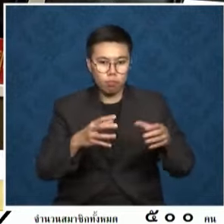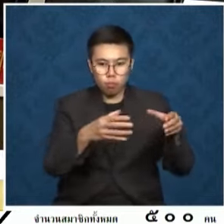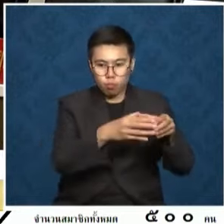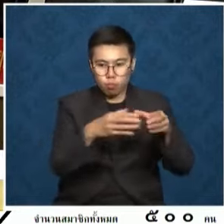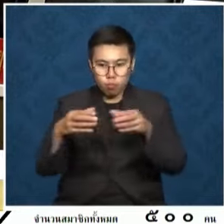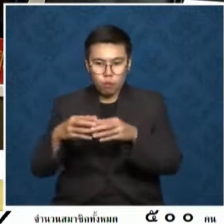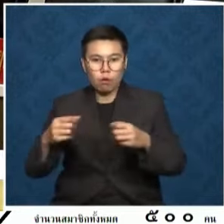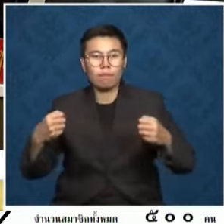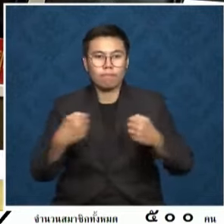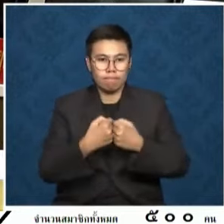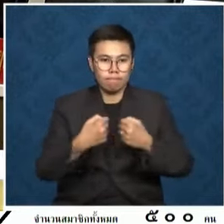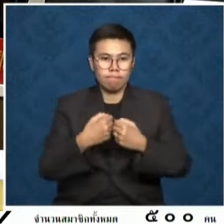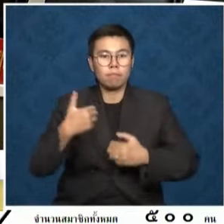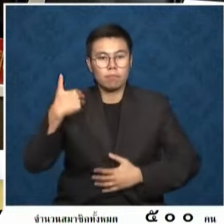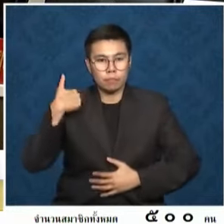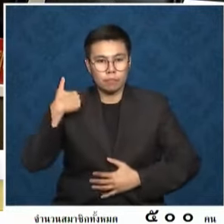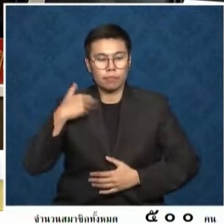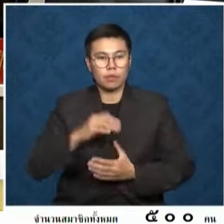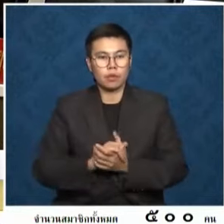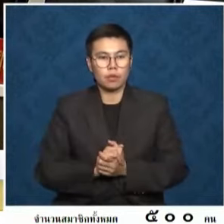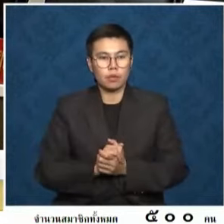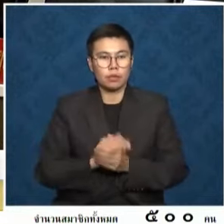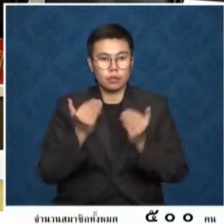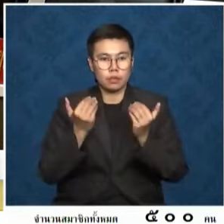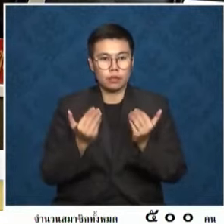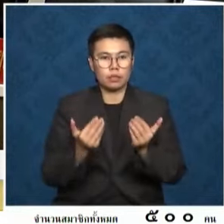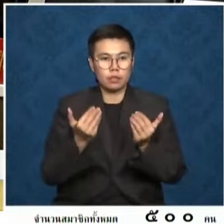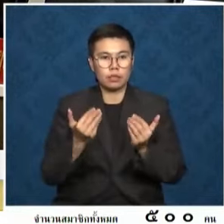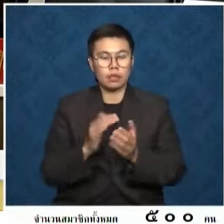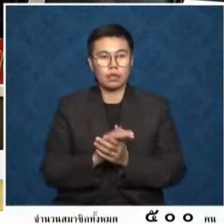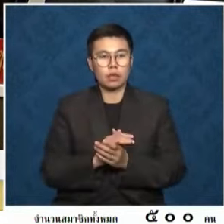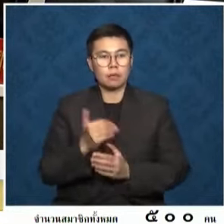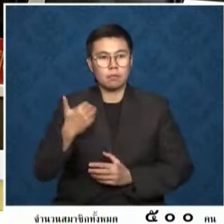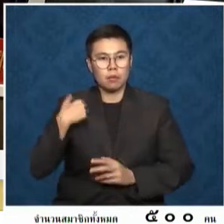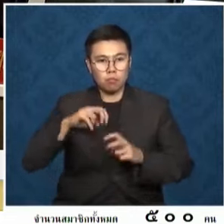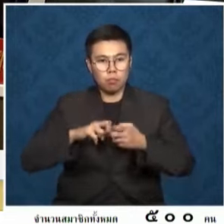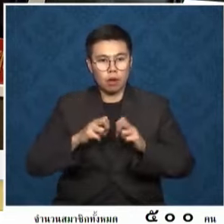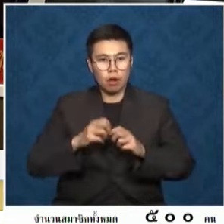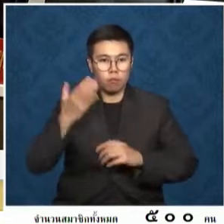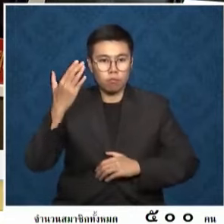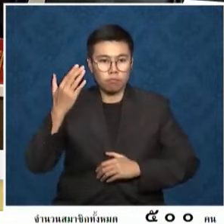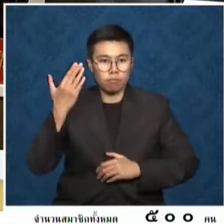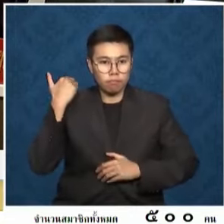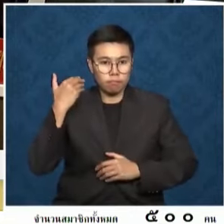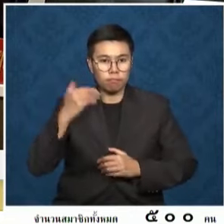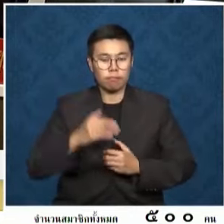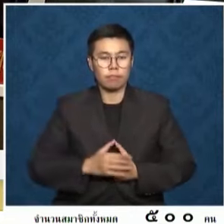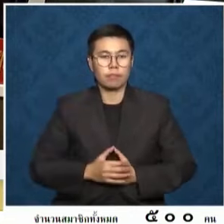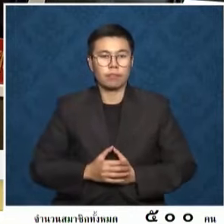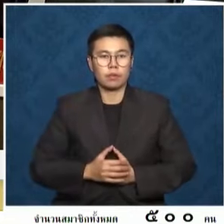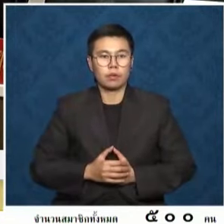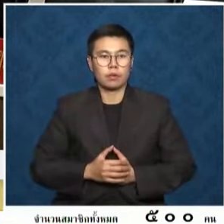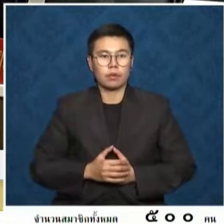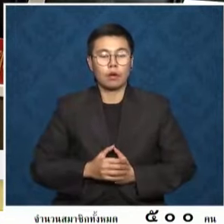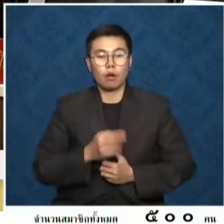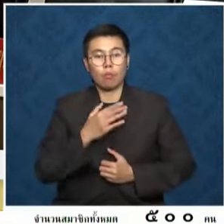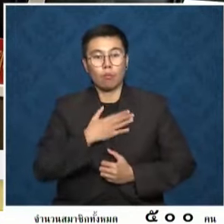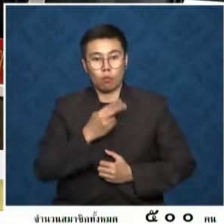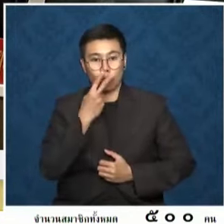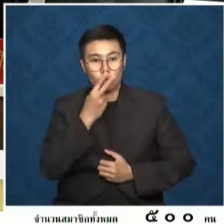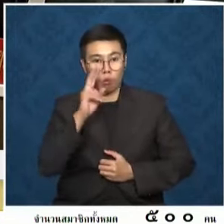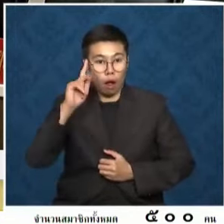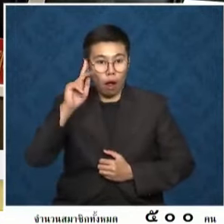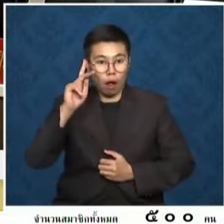ท่านประธานครับและจนถึงวันนี้หลังจากมีเหตุการณ์ดังกล่าวเกิดขึ้นเท่าที่ผมเช็คข่าวล่าสุ